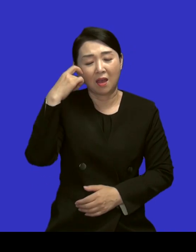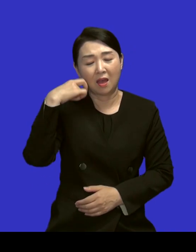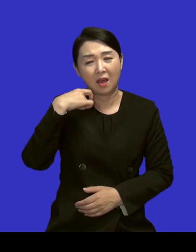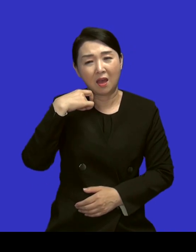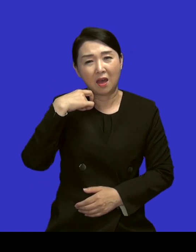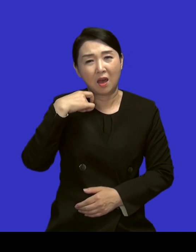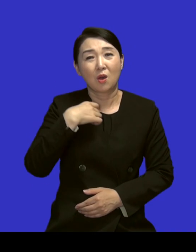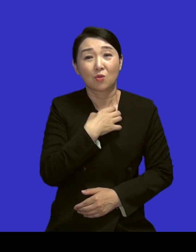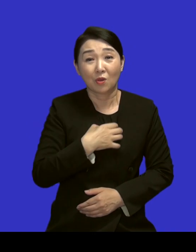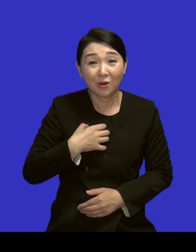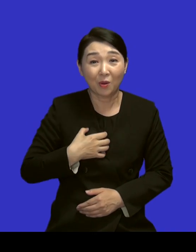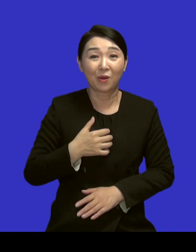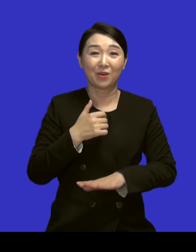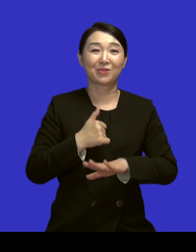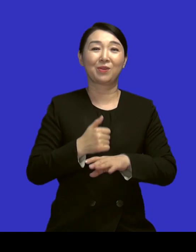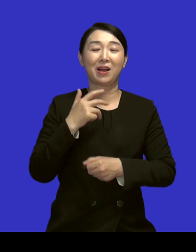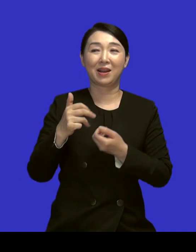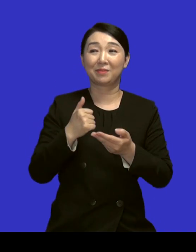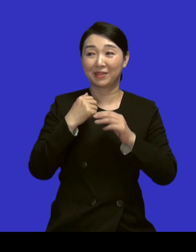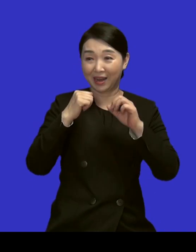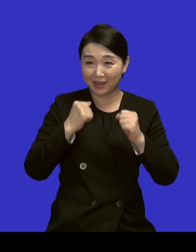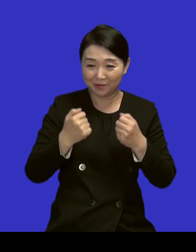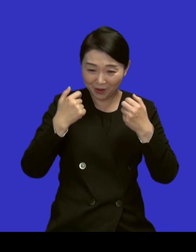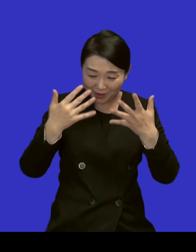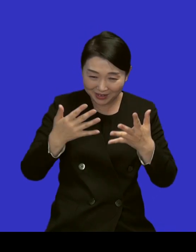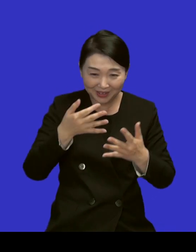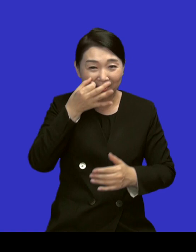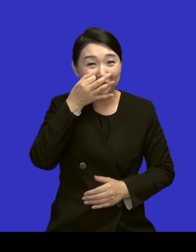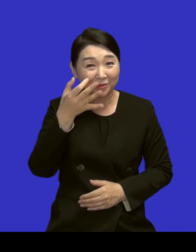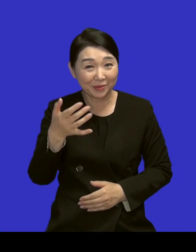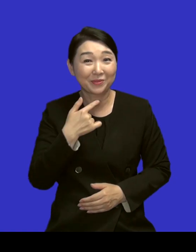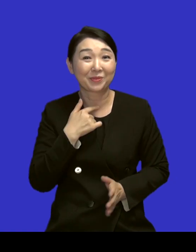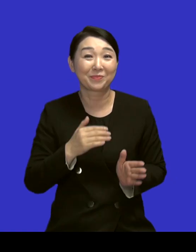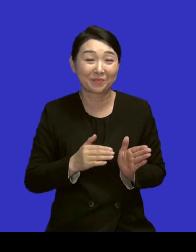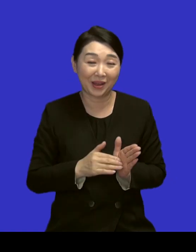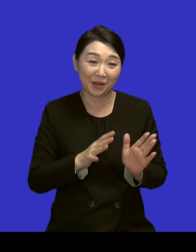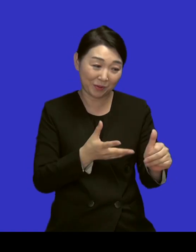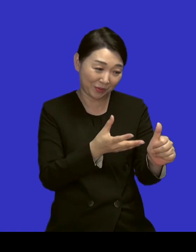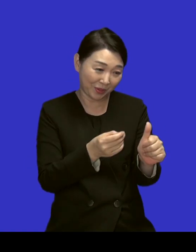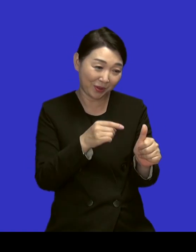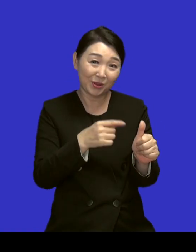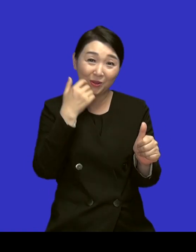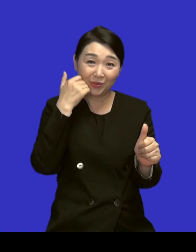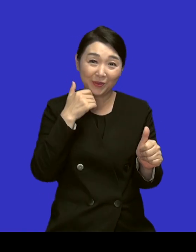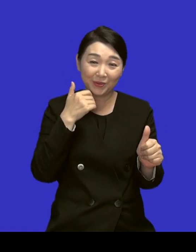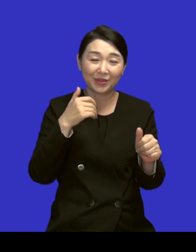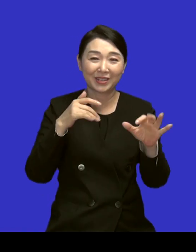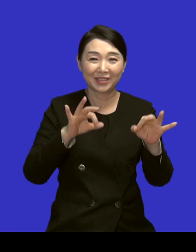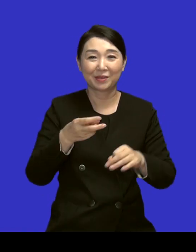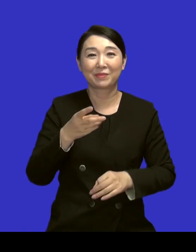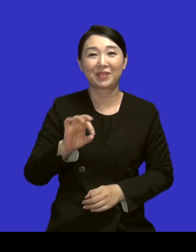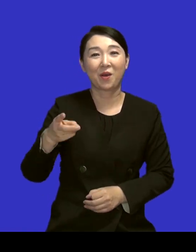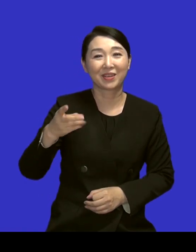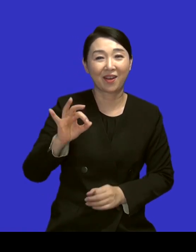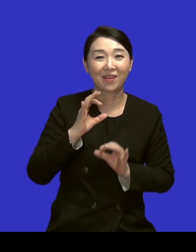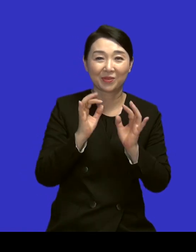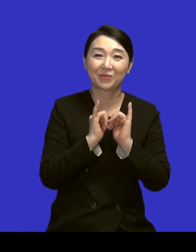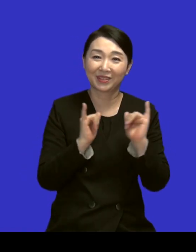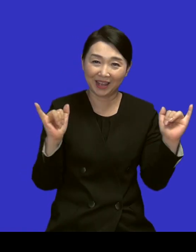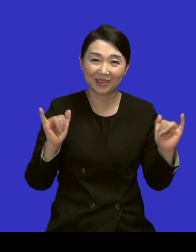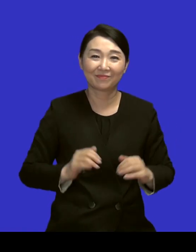괴로워하시다가 결국은 하나님이 살아계심을 통쾌하게 보여주셨다고 합니다. 자, 오늘의 주인공 김성경 전도사님을 모시겠습니다. 어서